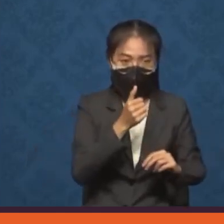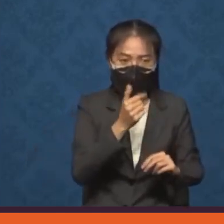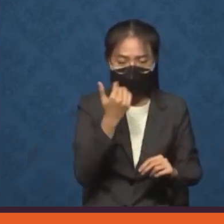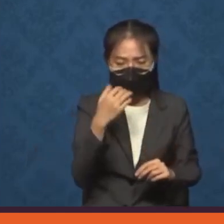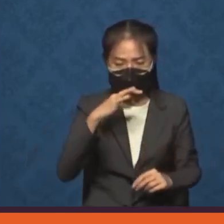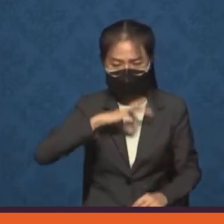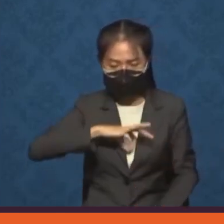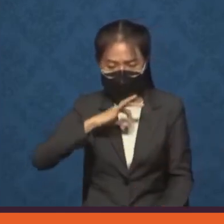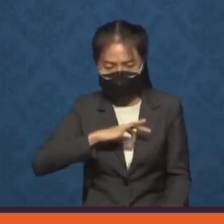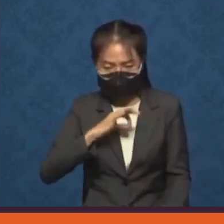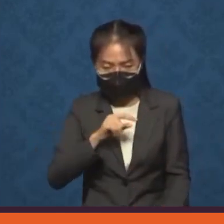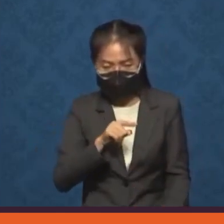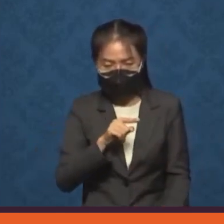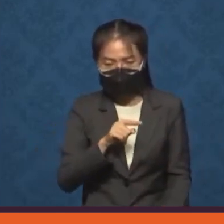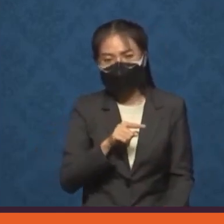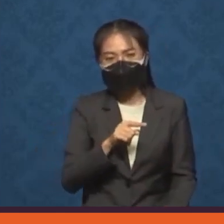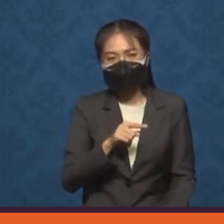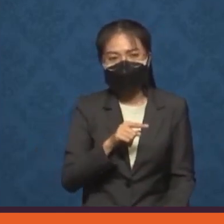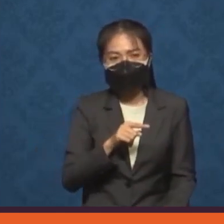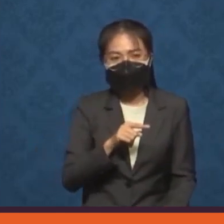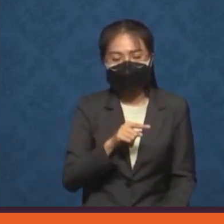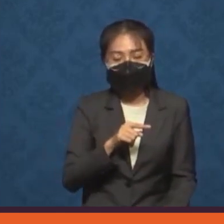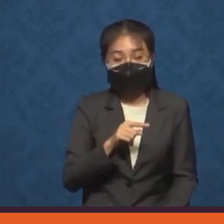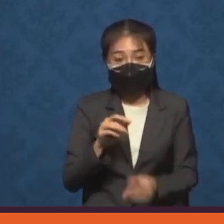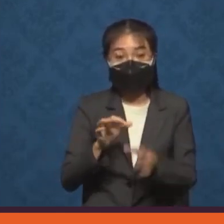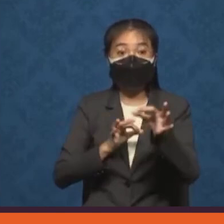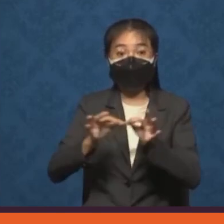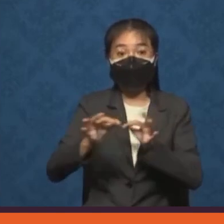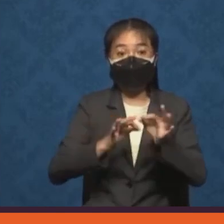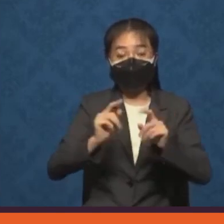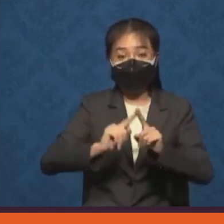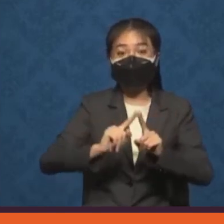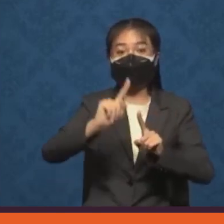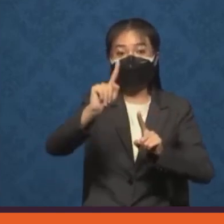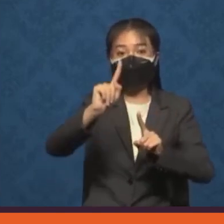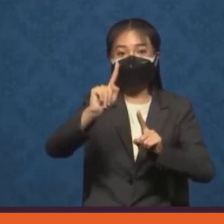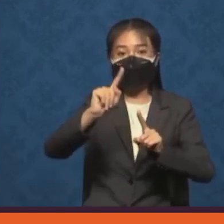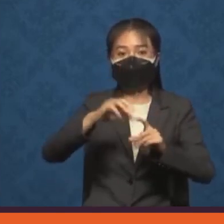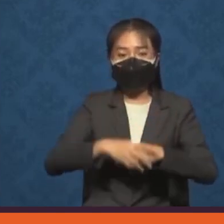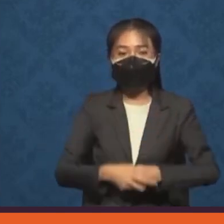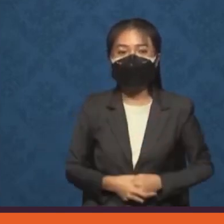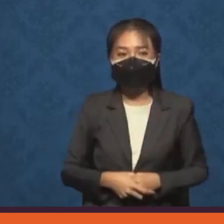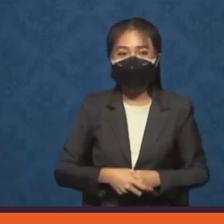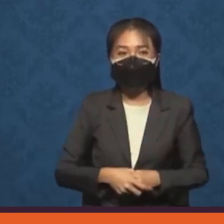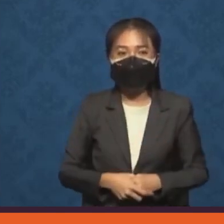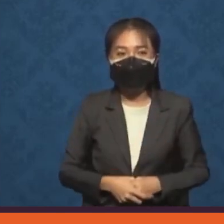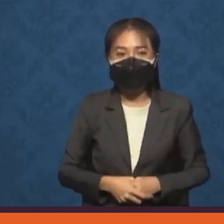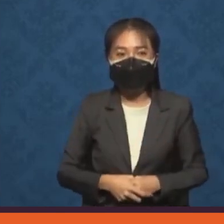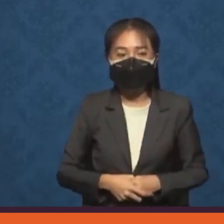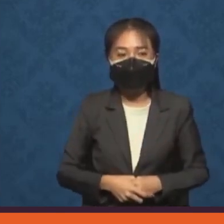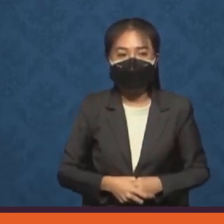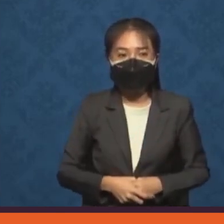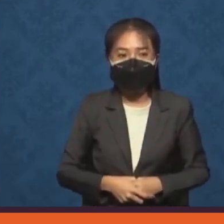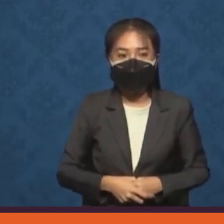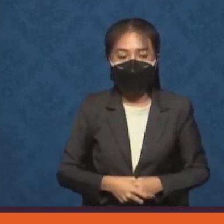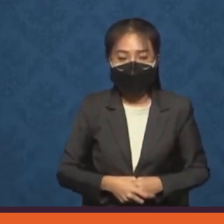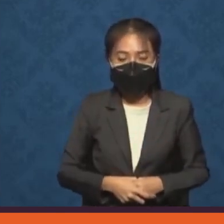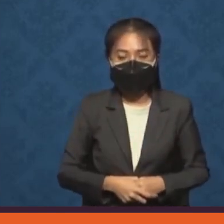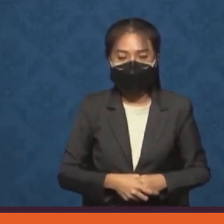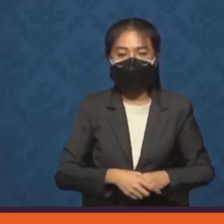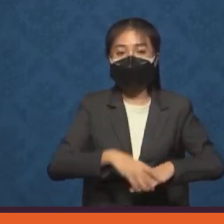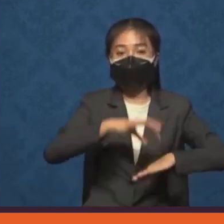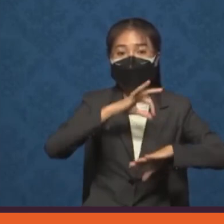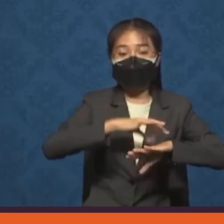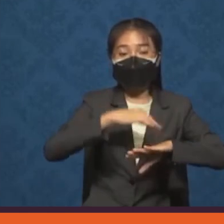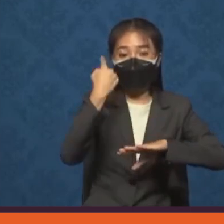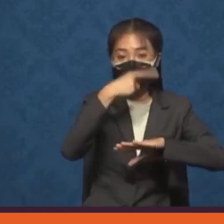งคำพิพากษาหรือไม่ผมชี้แจง2ประเด็นนะครับประเด็นที่1ครับการกระทำที่เป็นการถอดถอนเนี่ยไม่ใช่การ